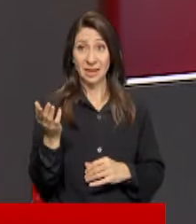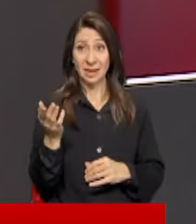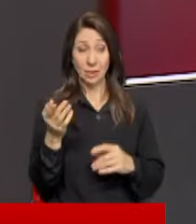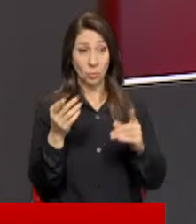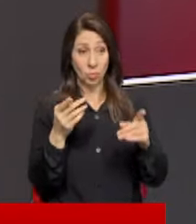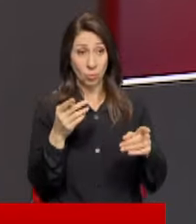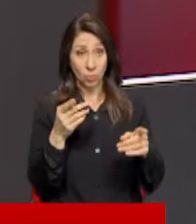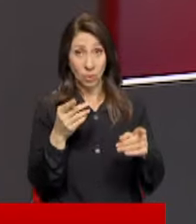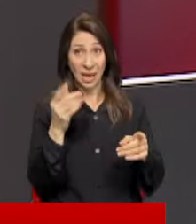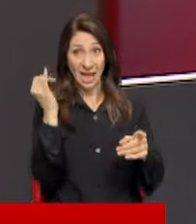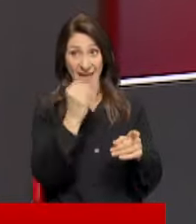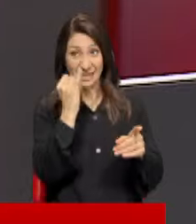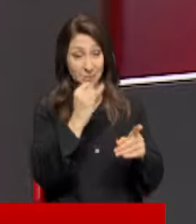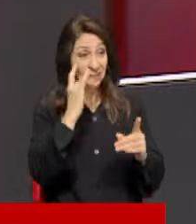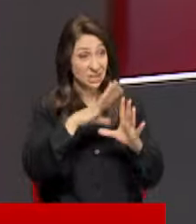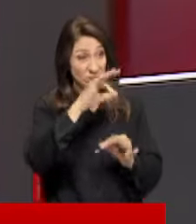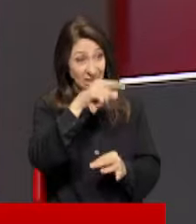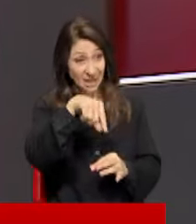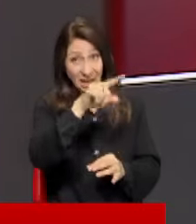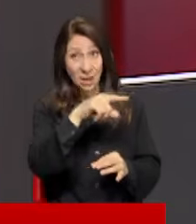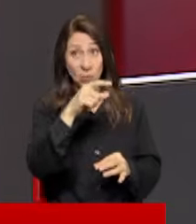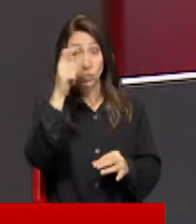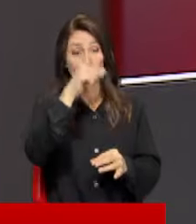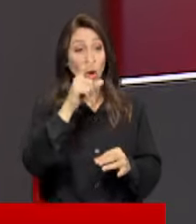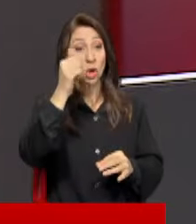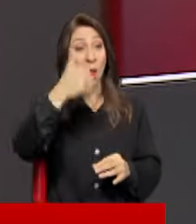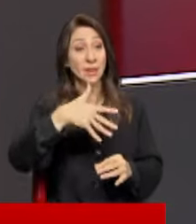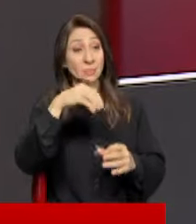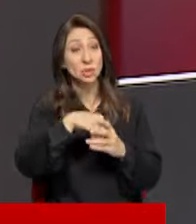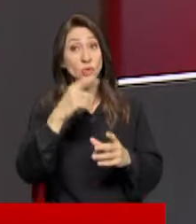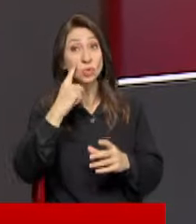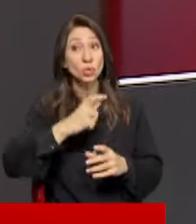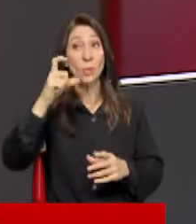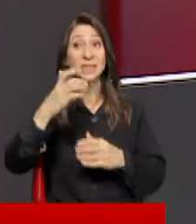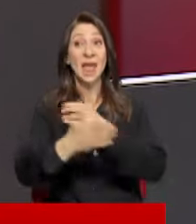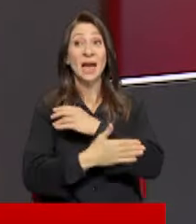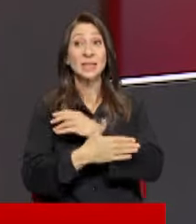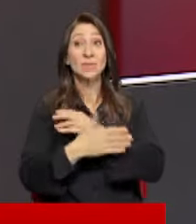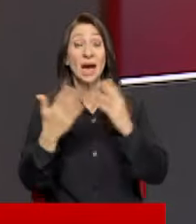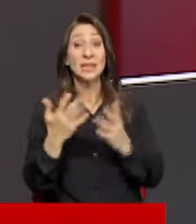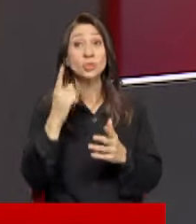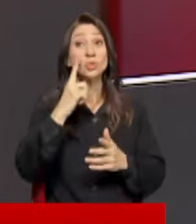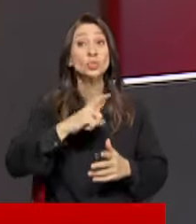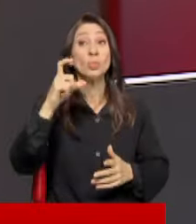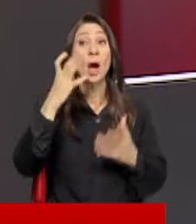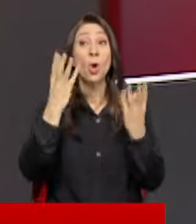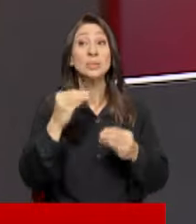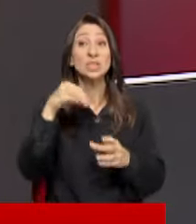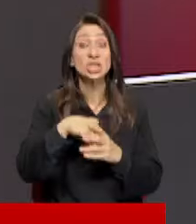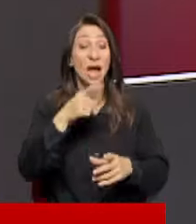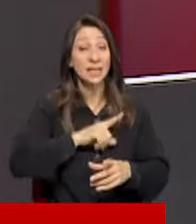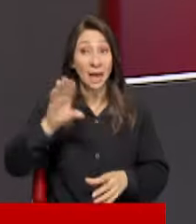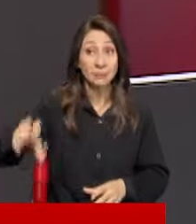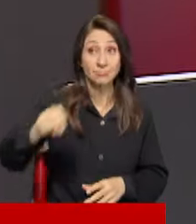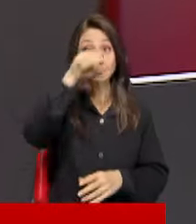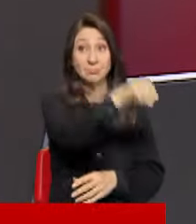bu eleştirdiğimiz şahısları bu ülkenin yönetimi için Cumhurbaşkanı yardımcısı ve hatta Cumhurbaşkanı olması için aday